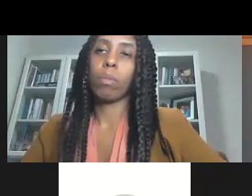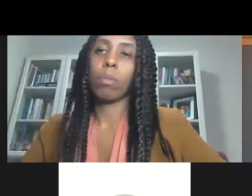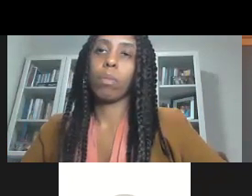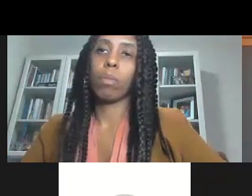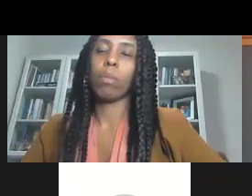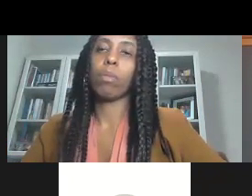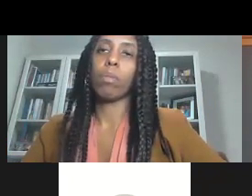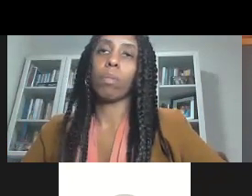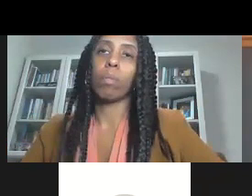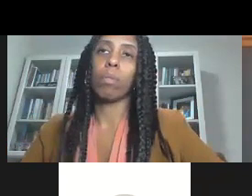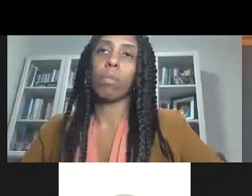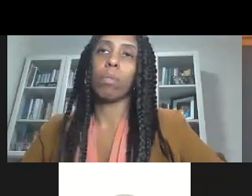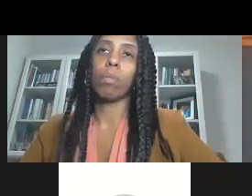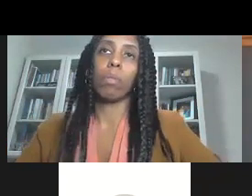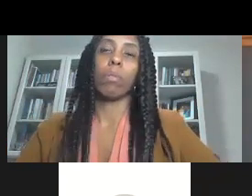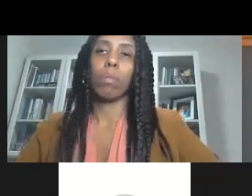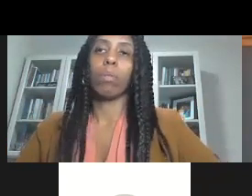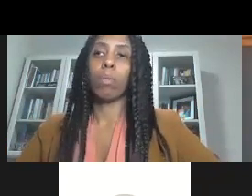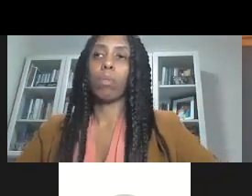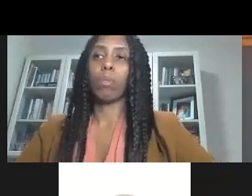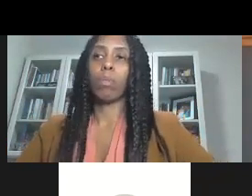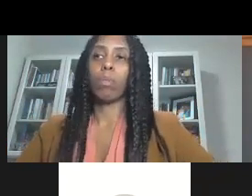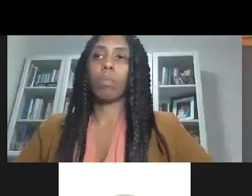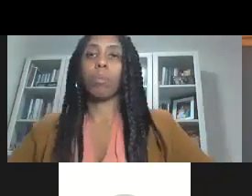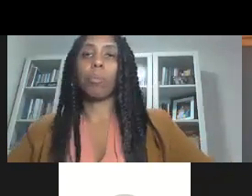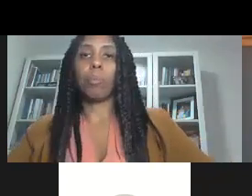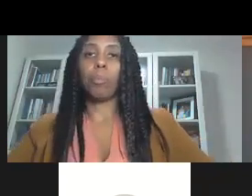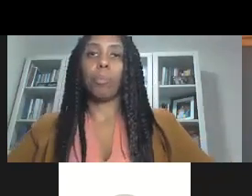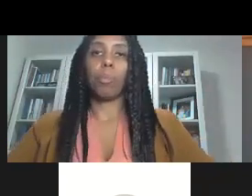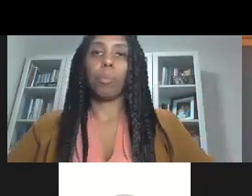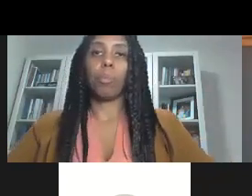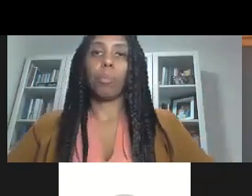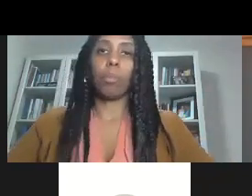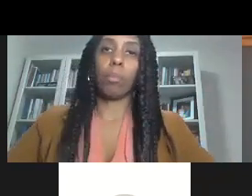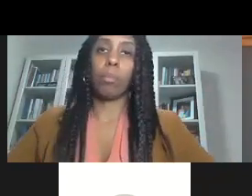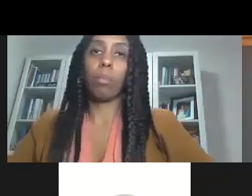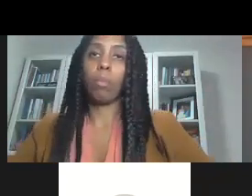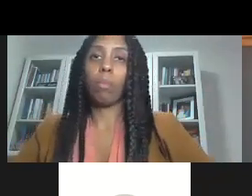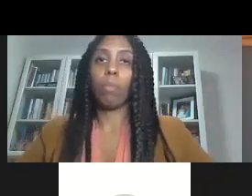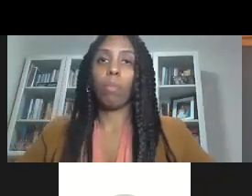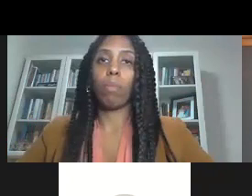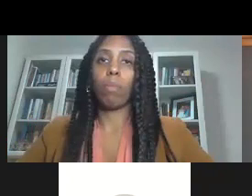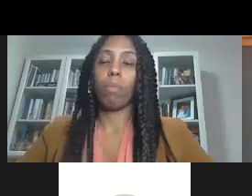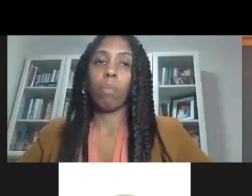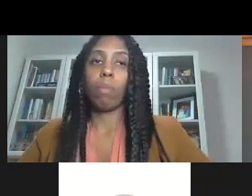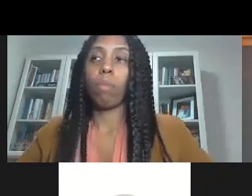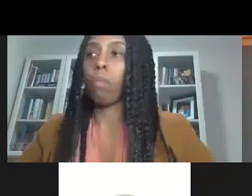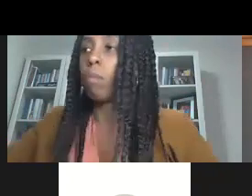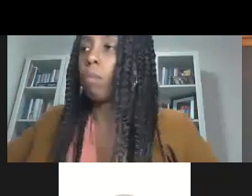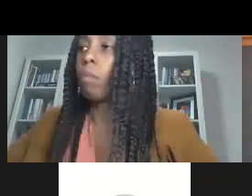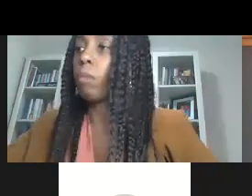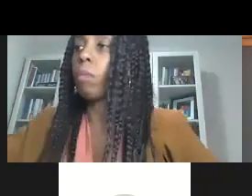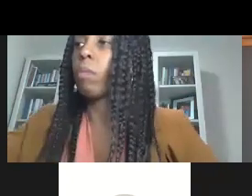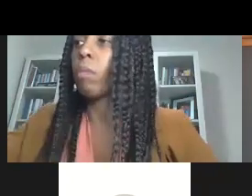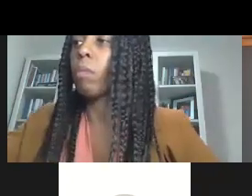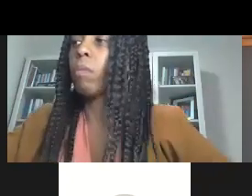them. 我希望 BPS 尽量做到公平公正。 I hope BPS would be